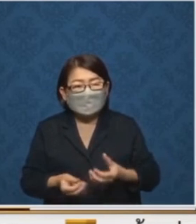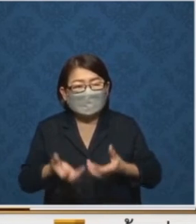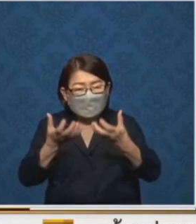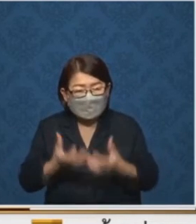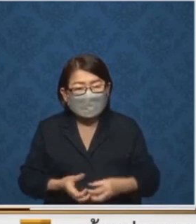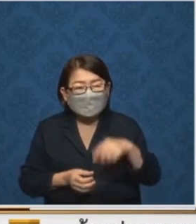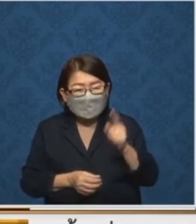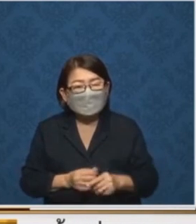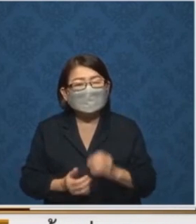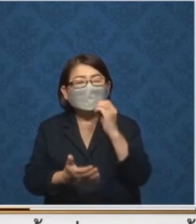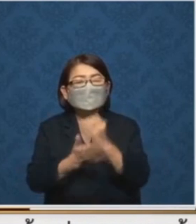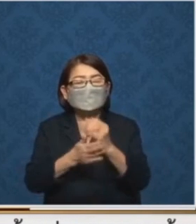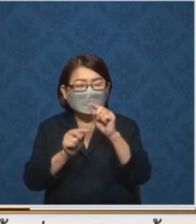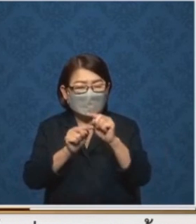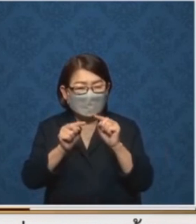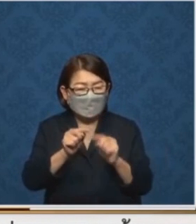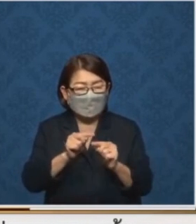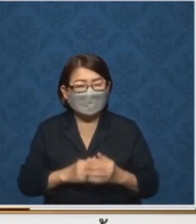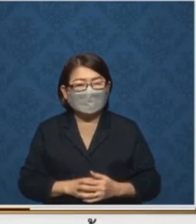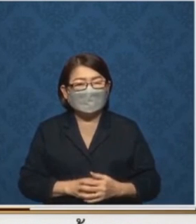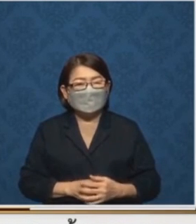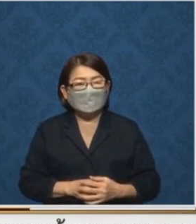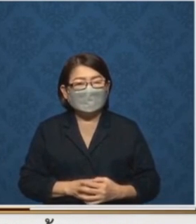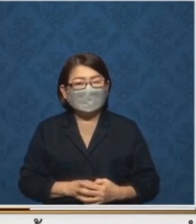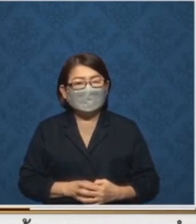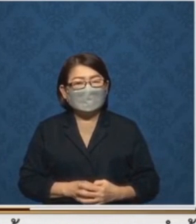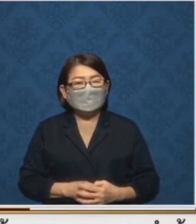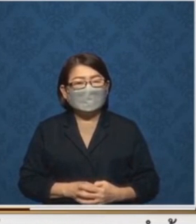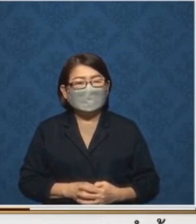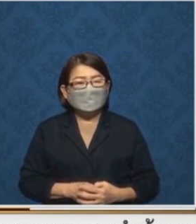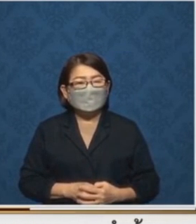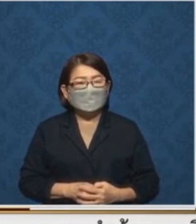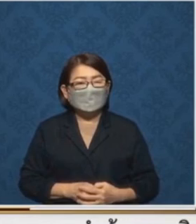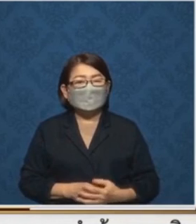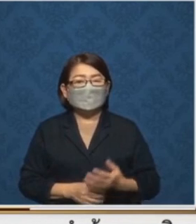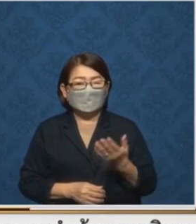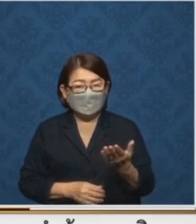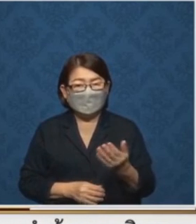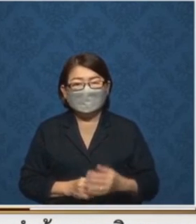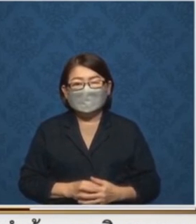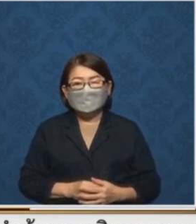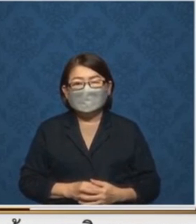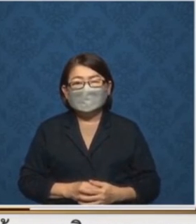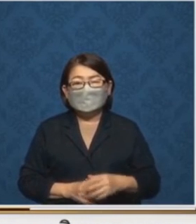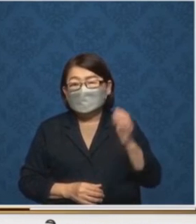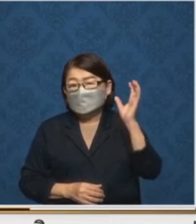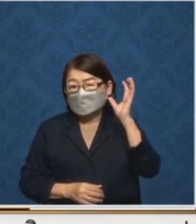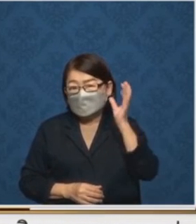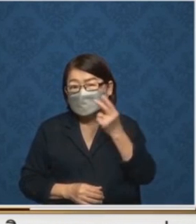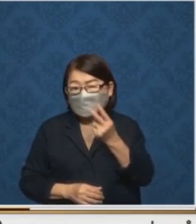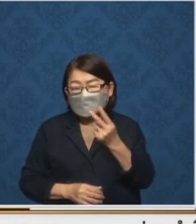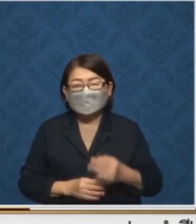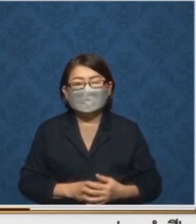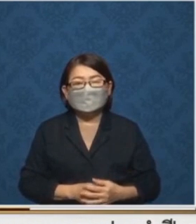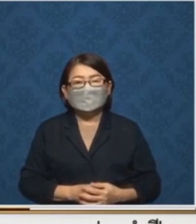ระเทศทั่โลกเป็นอันดับสุดท้ายครัไปดแนต่ไปครับโควิด รูมสเบิก